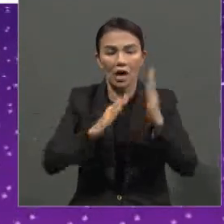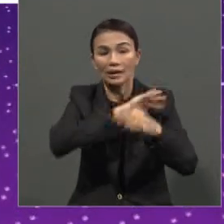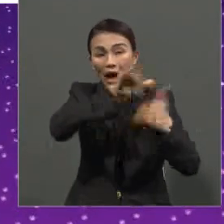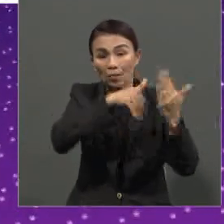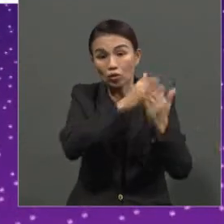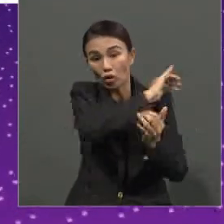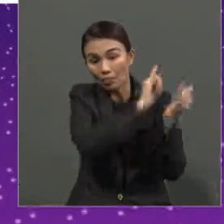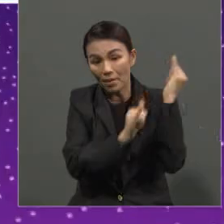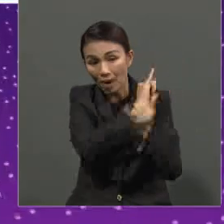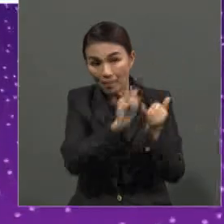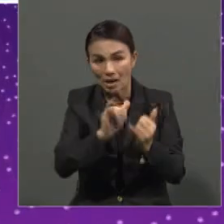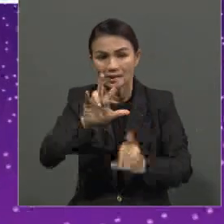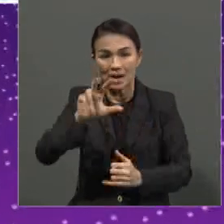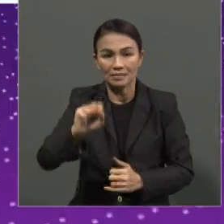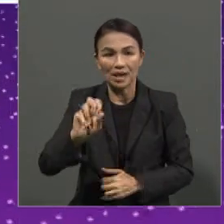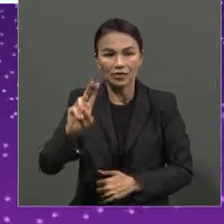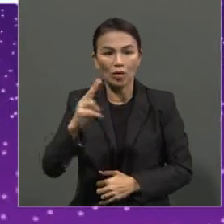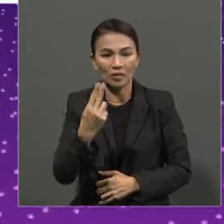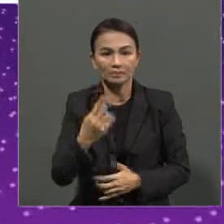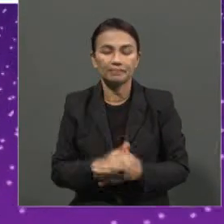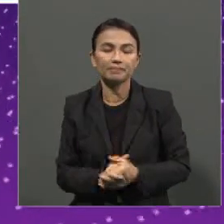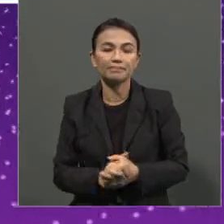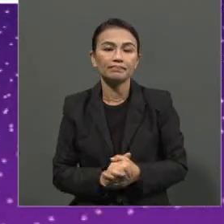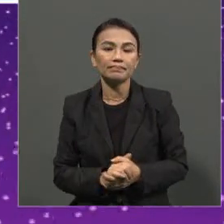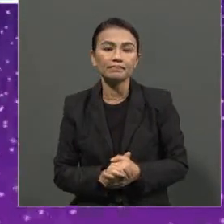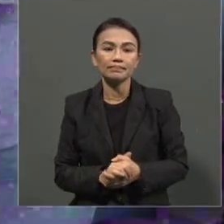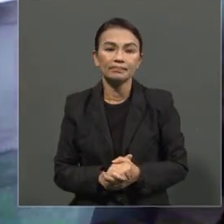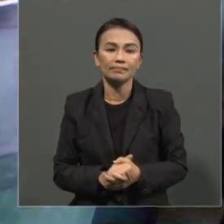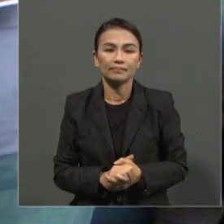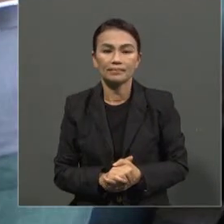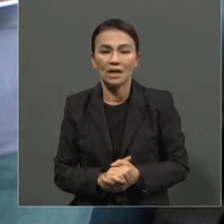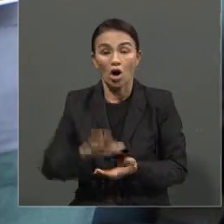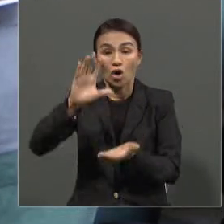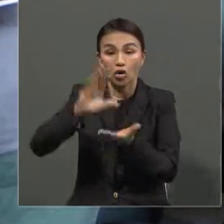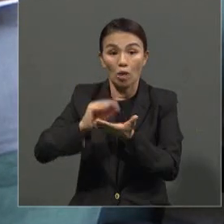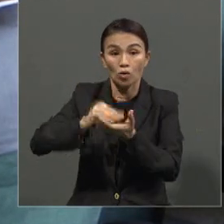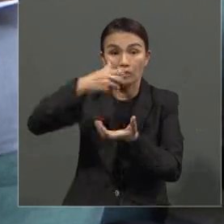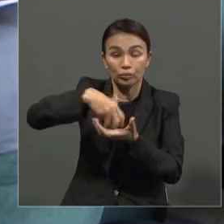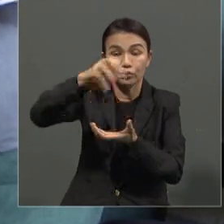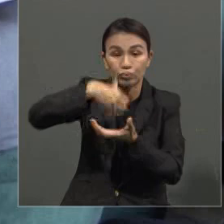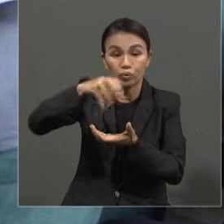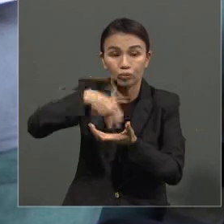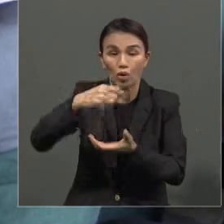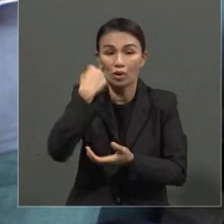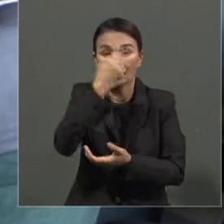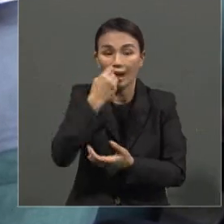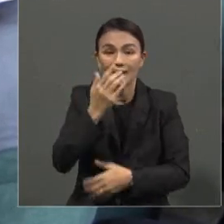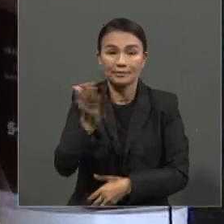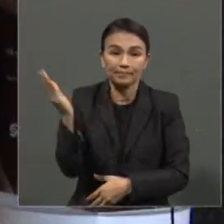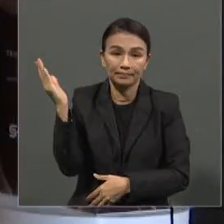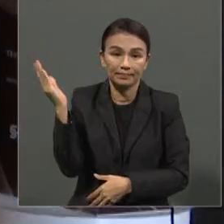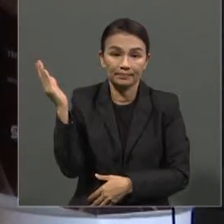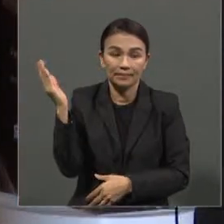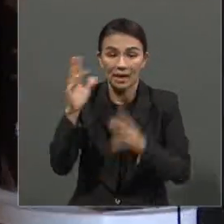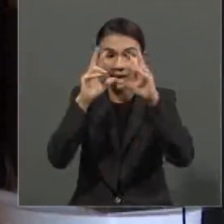วมงานถึงกวา 3,202,000 คนเลยทีเดียวกรับโดยผู้ทออกมาให้ข้มูลนี้ก็คอทางคุณอาเศษสุขย